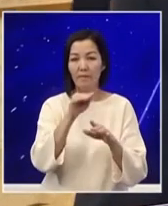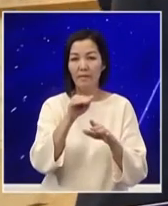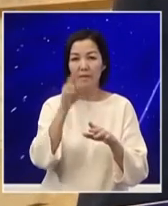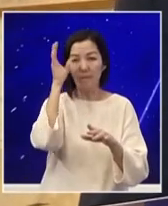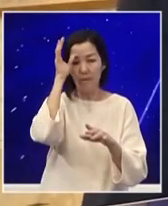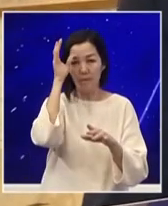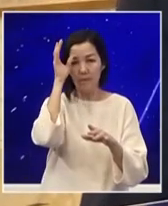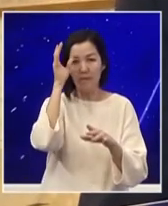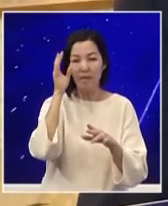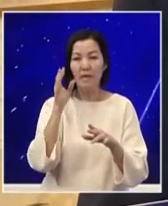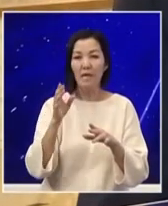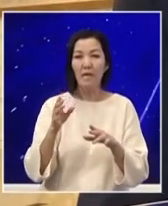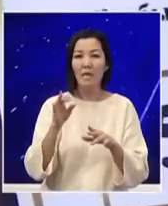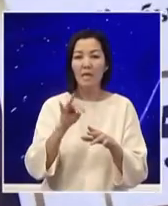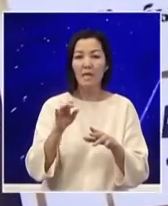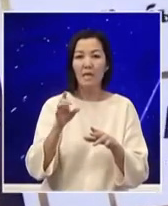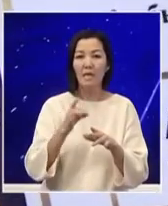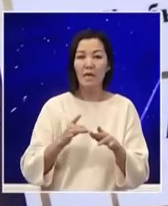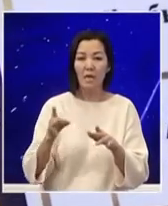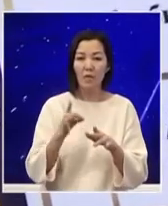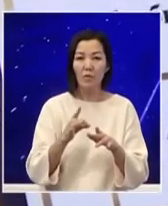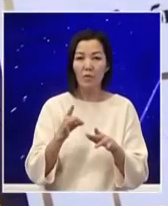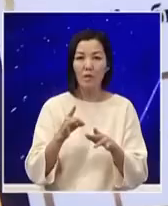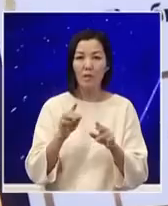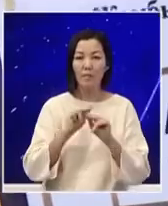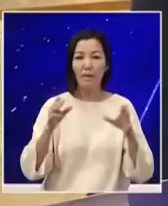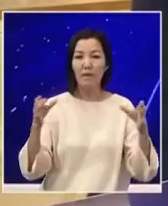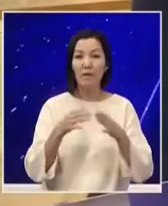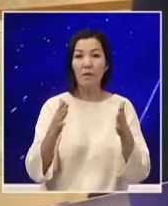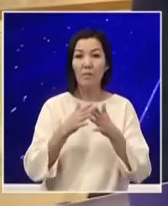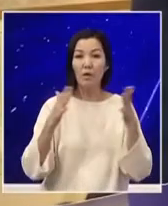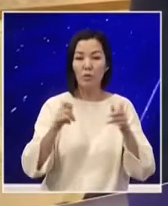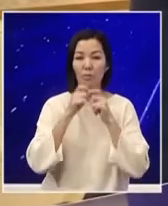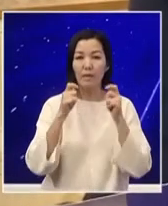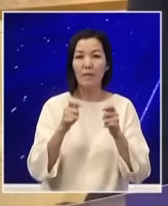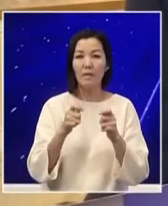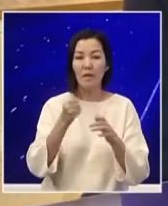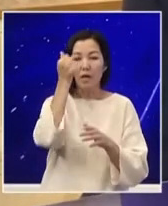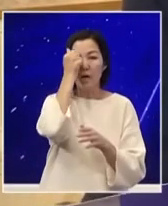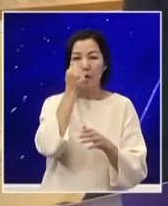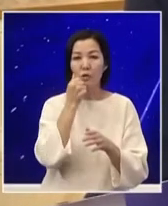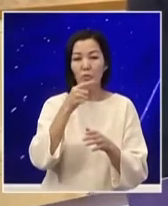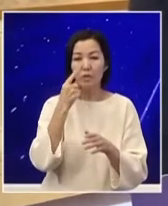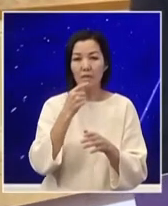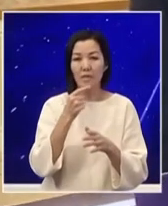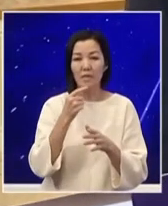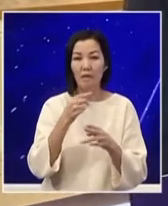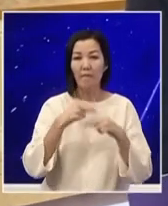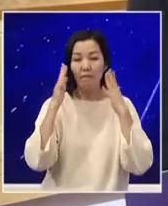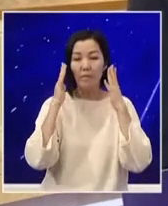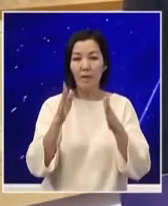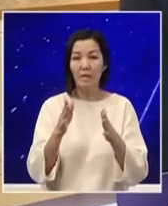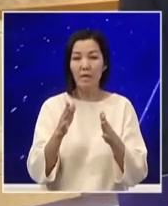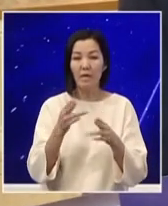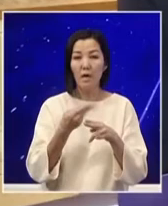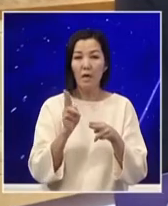Это, думаю, и для района, и для педколлектива большим подарком. Хочется поблагодарить аким области вот за такое внимание,